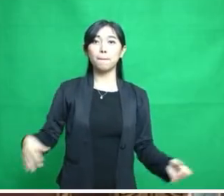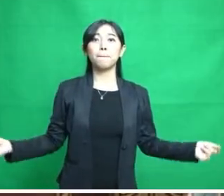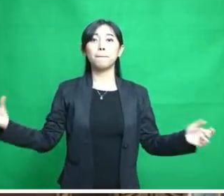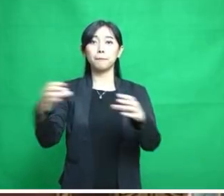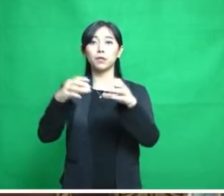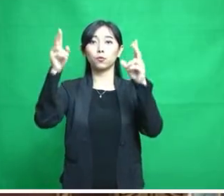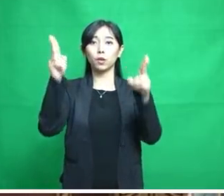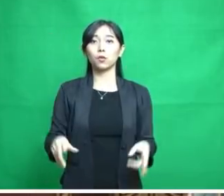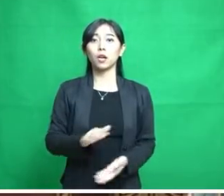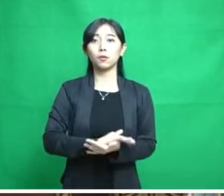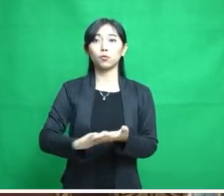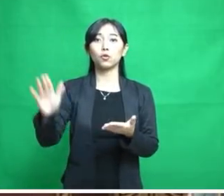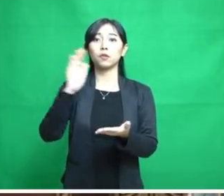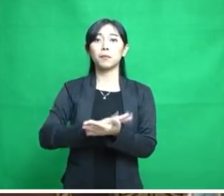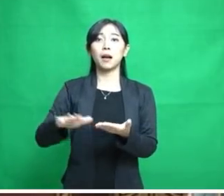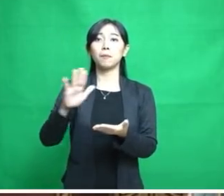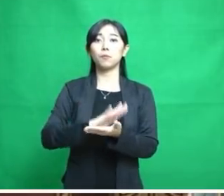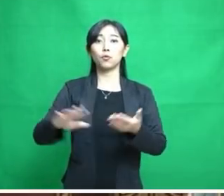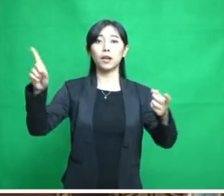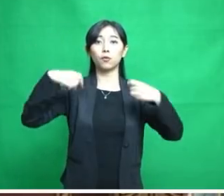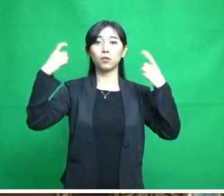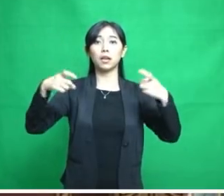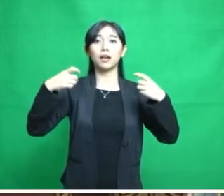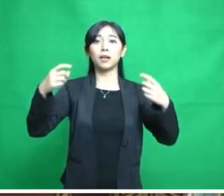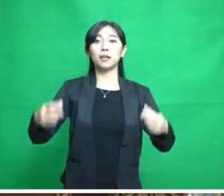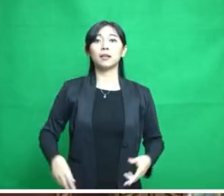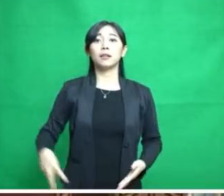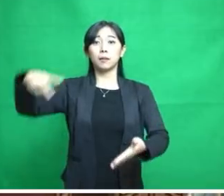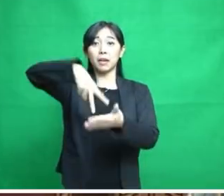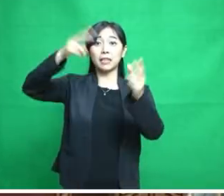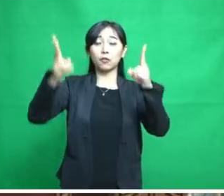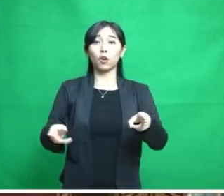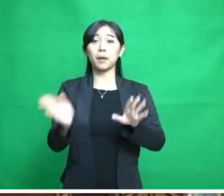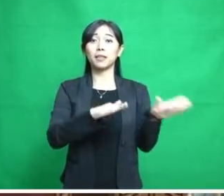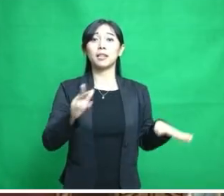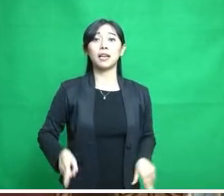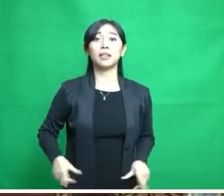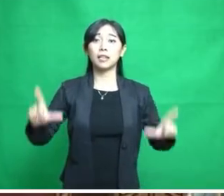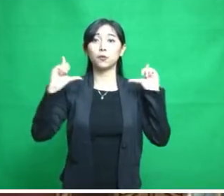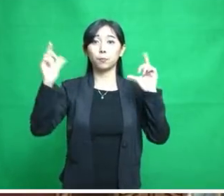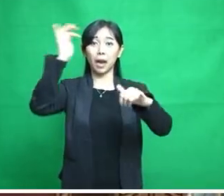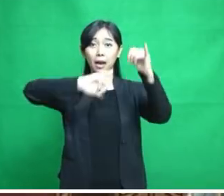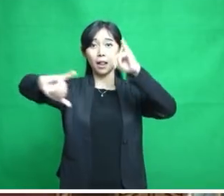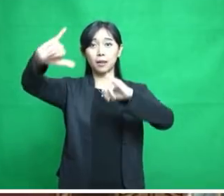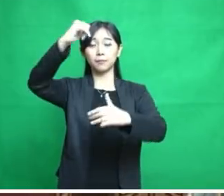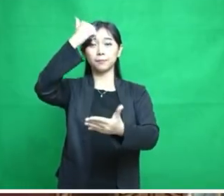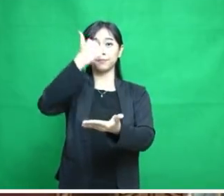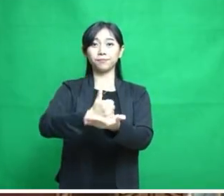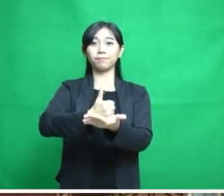am, persekutuan orang kudus, pengampunan dosa, kebangkitan orang mati, dan hidup yang